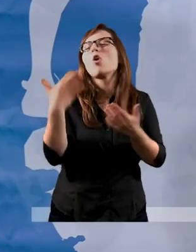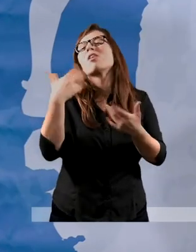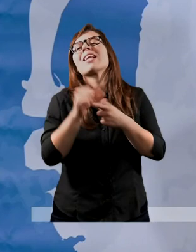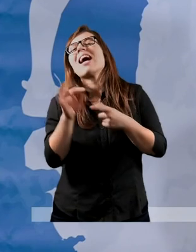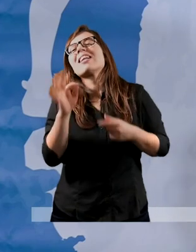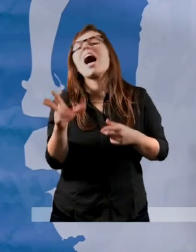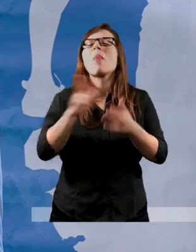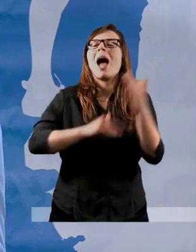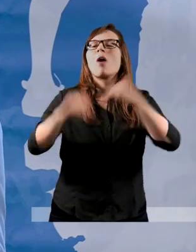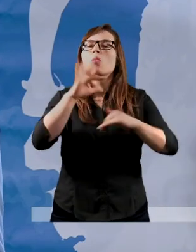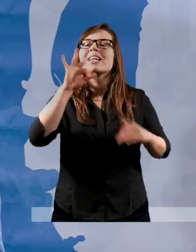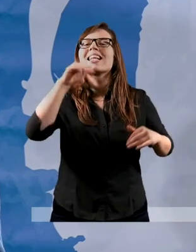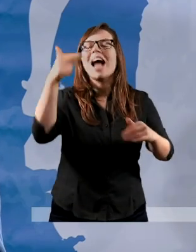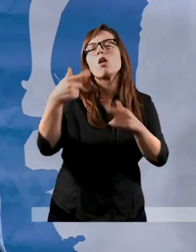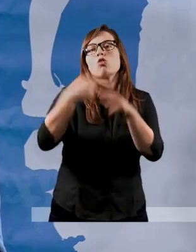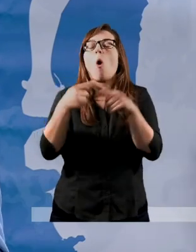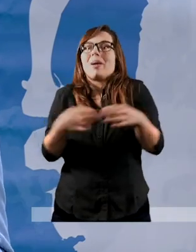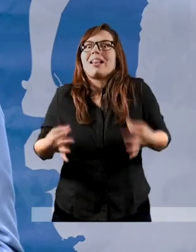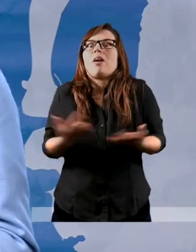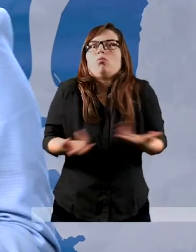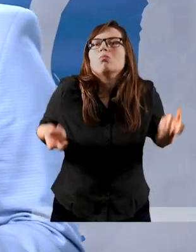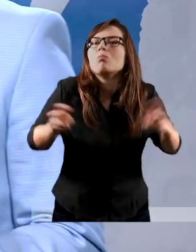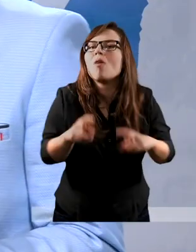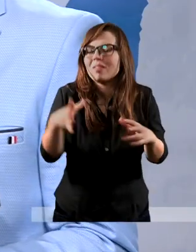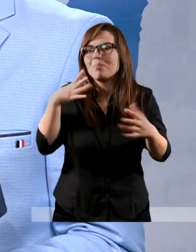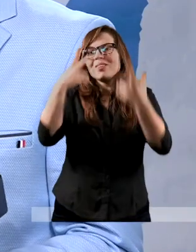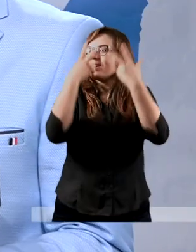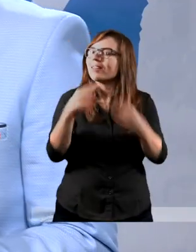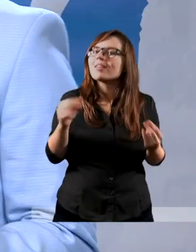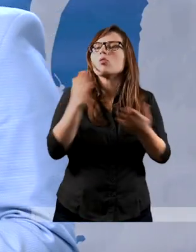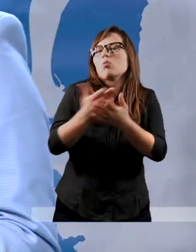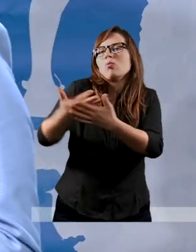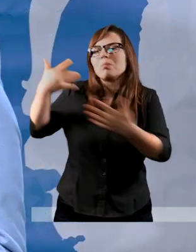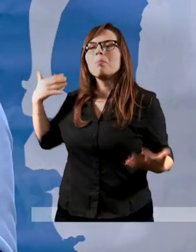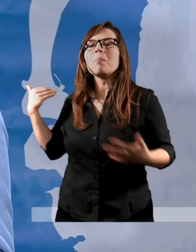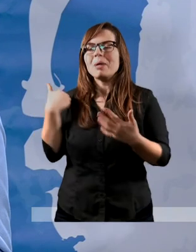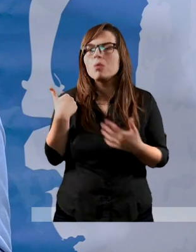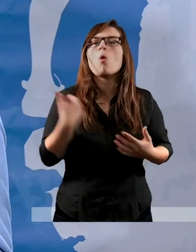nie jest tak, że na Górze Synaj dopiero te przykazania powstają. Bóg je zbiera w całość